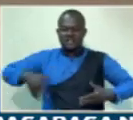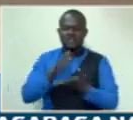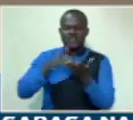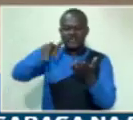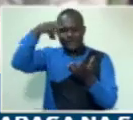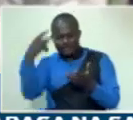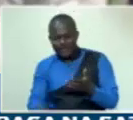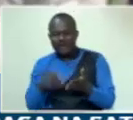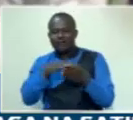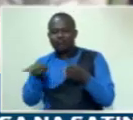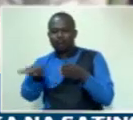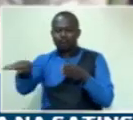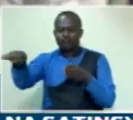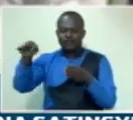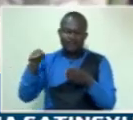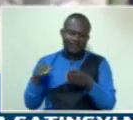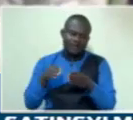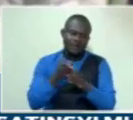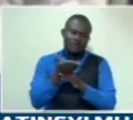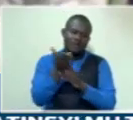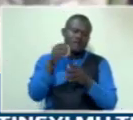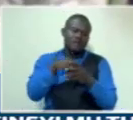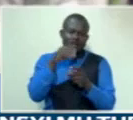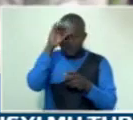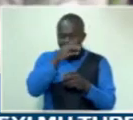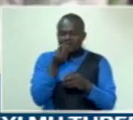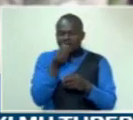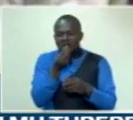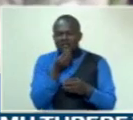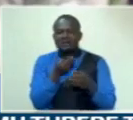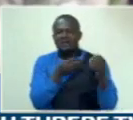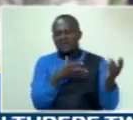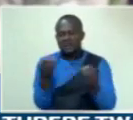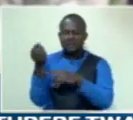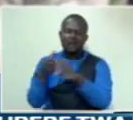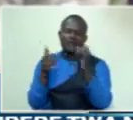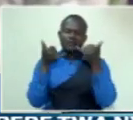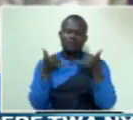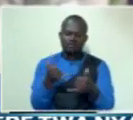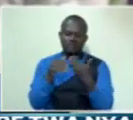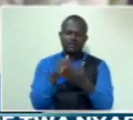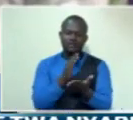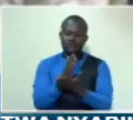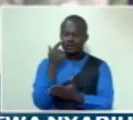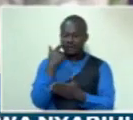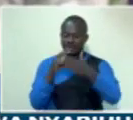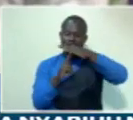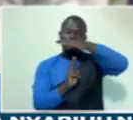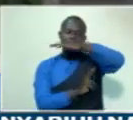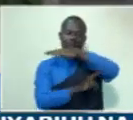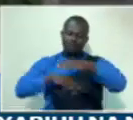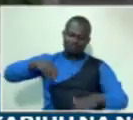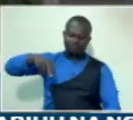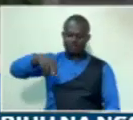mukagira nk'epfiriya, ibintu wabinyuza mu byikorewe uvuye guhaha bikagenda. None ubu rwose ikiraro turi kugenda neza nta